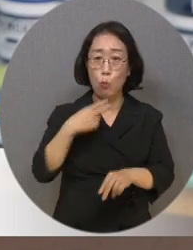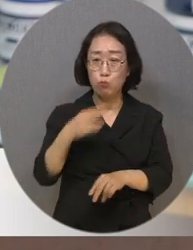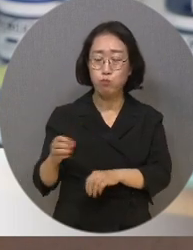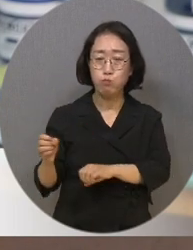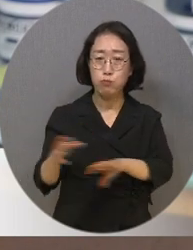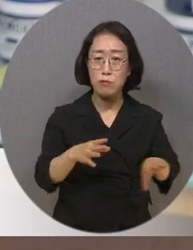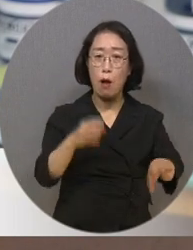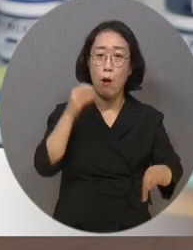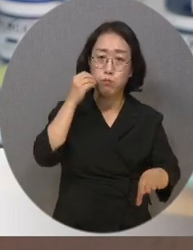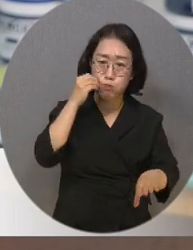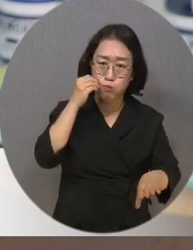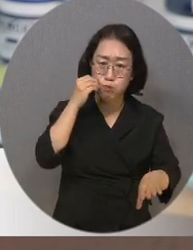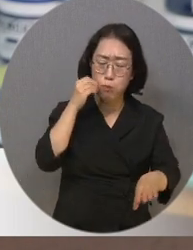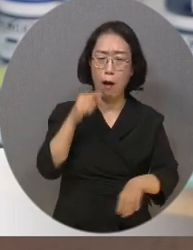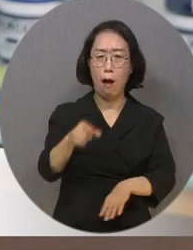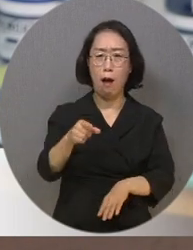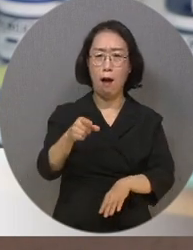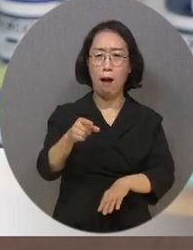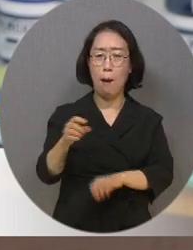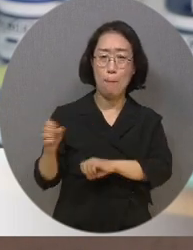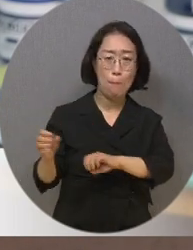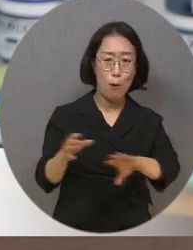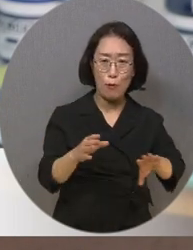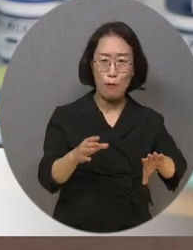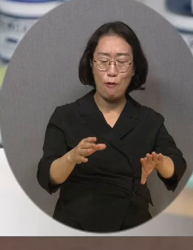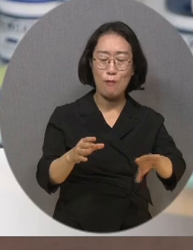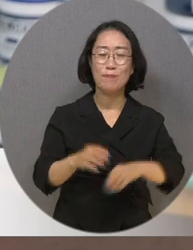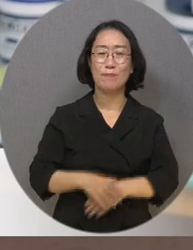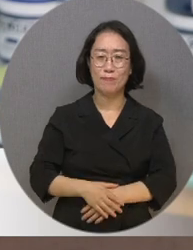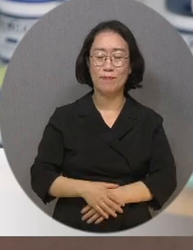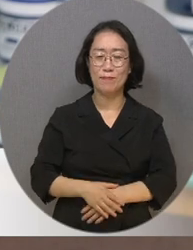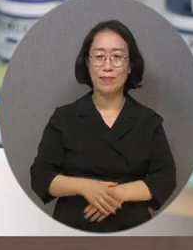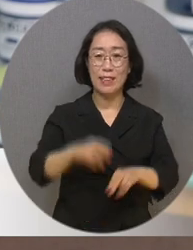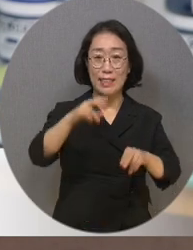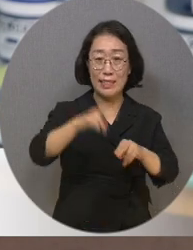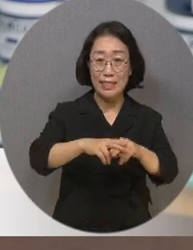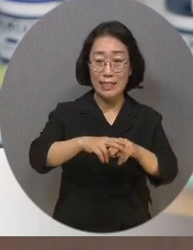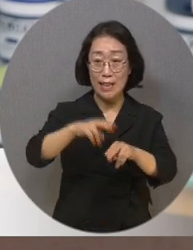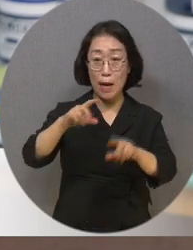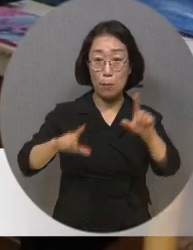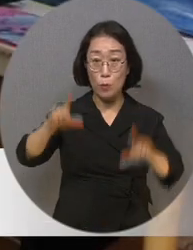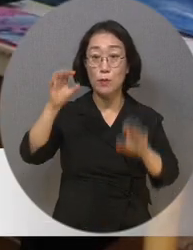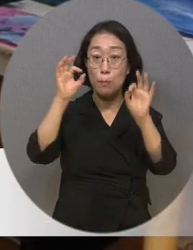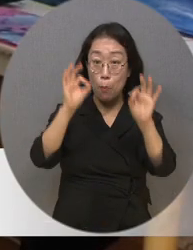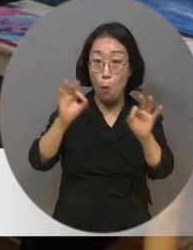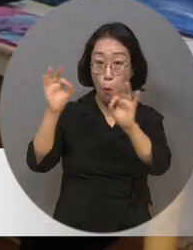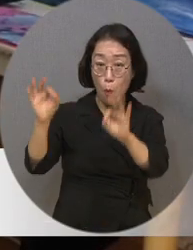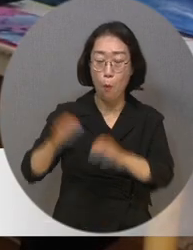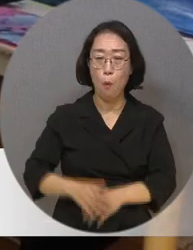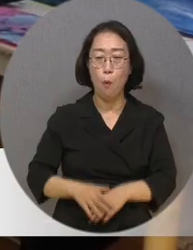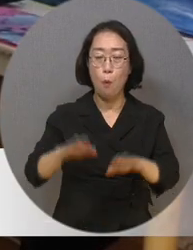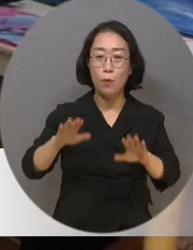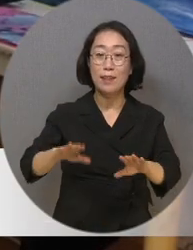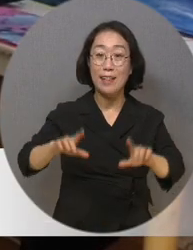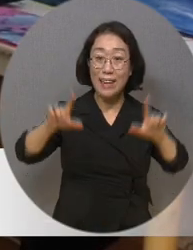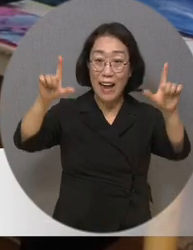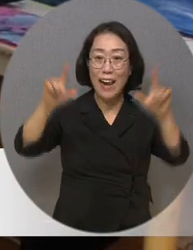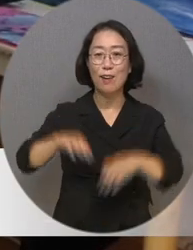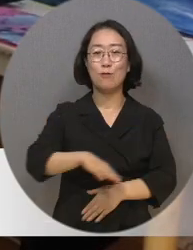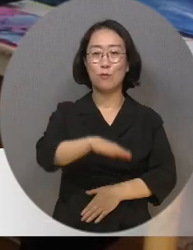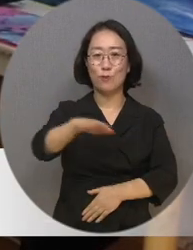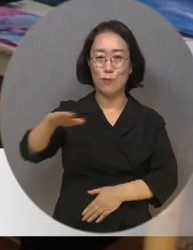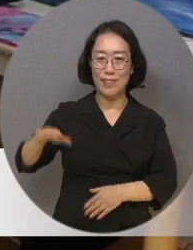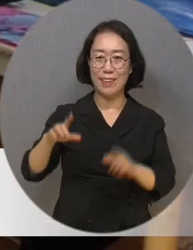앉으니까 그렇게 버려져 있고 그런 그 의자들은 모습을 보고 그 현대 우리나라 우리